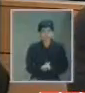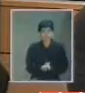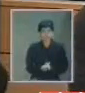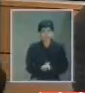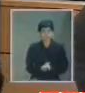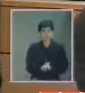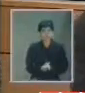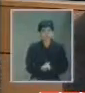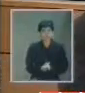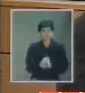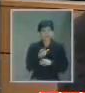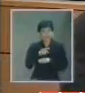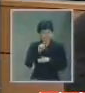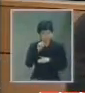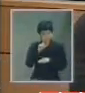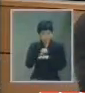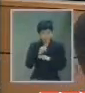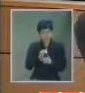ท่านประธานที่เคารพ